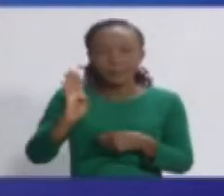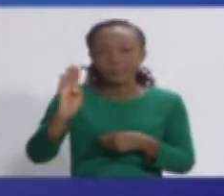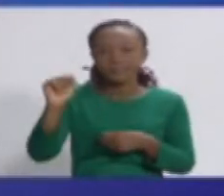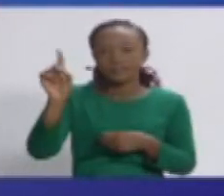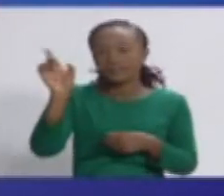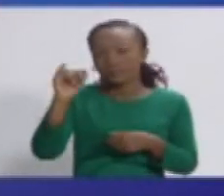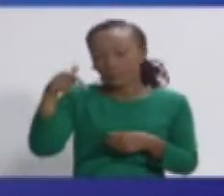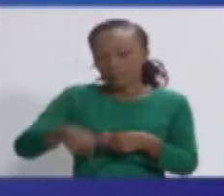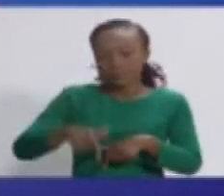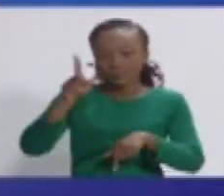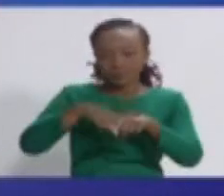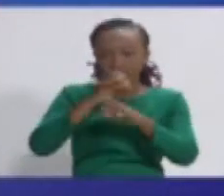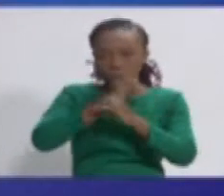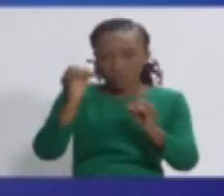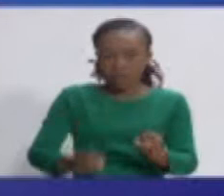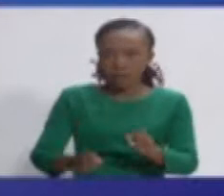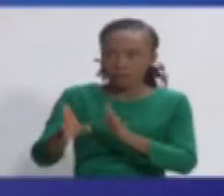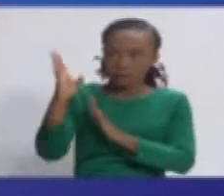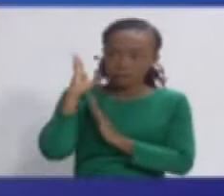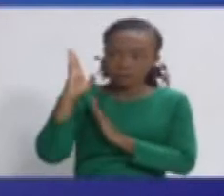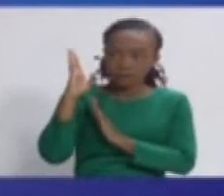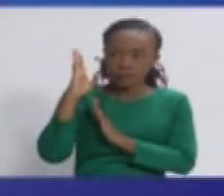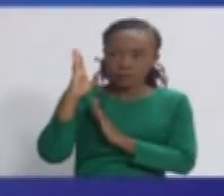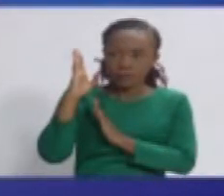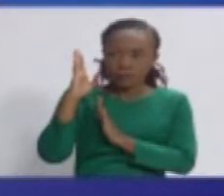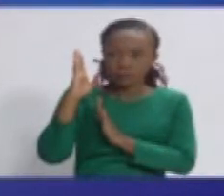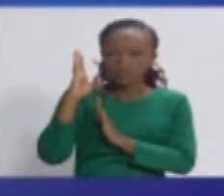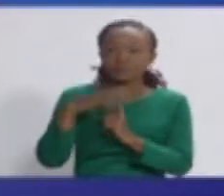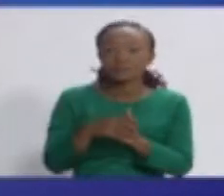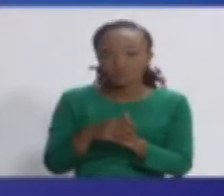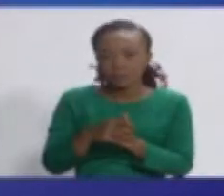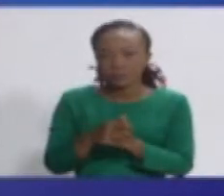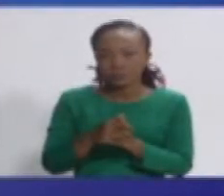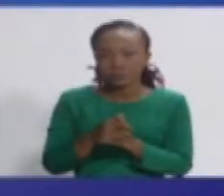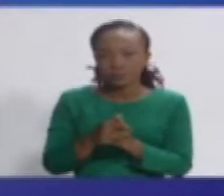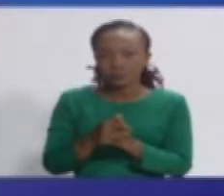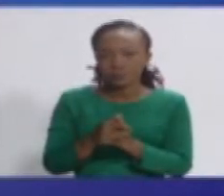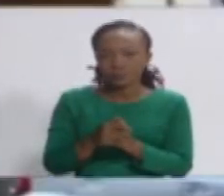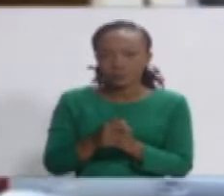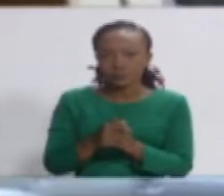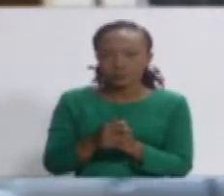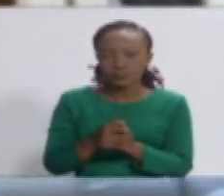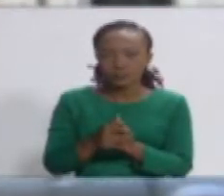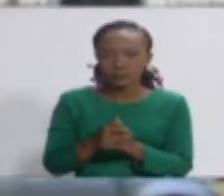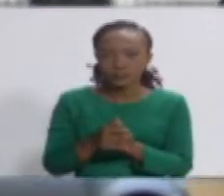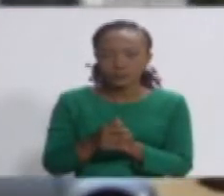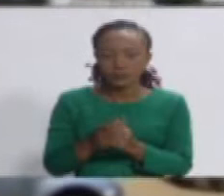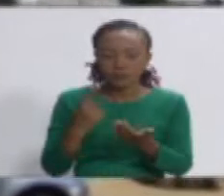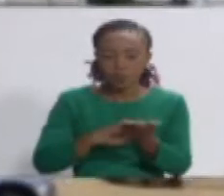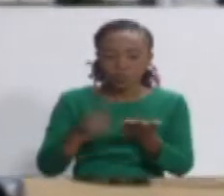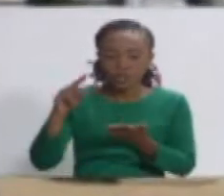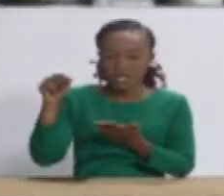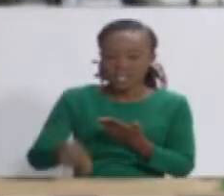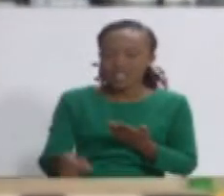ilikuwa ni awamu ya maafisa wa usalama kusalimishwa amri kwa Badi. Juma hili limeshuhudia